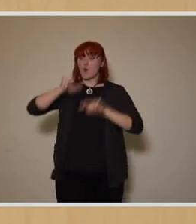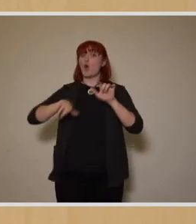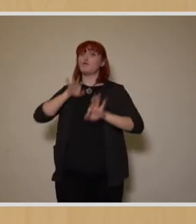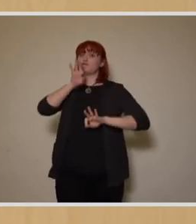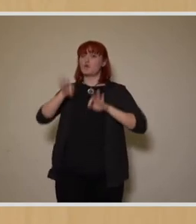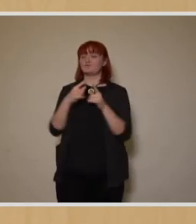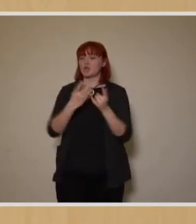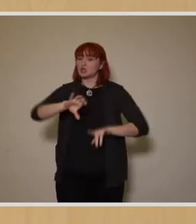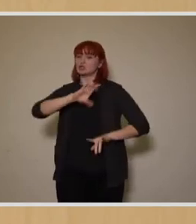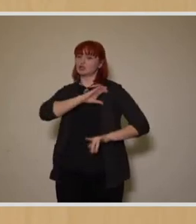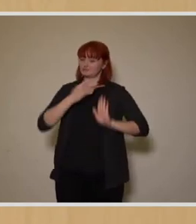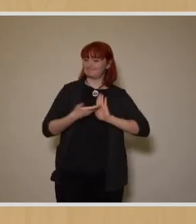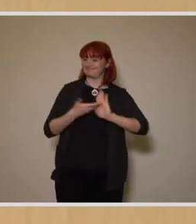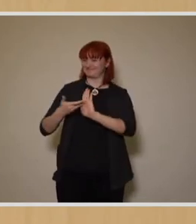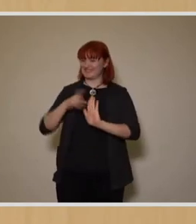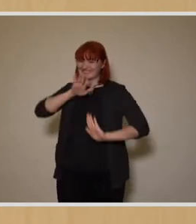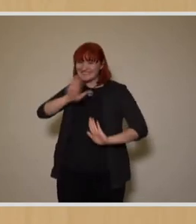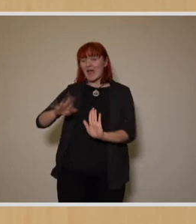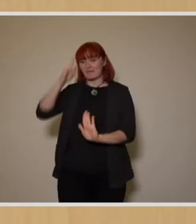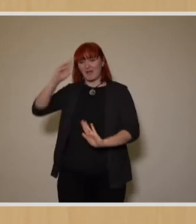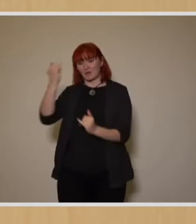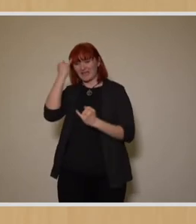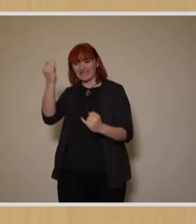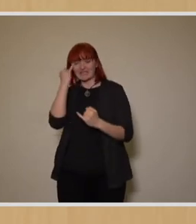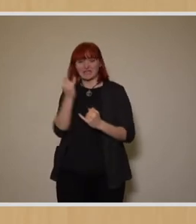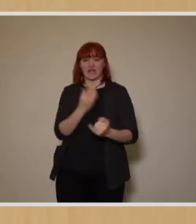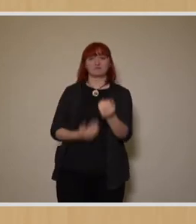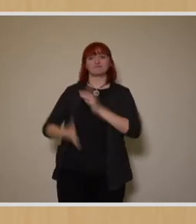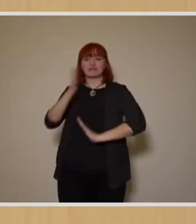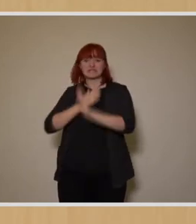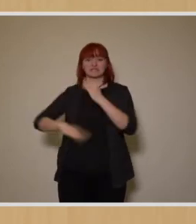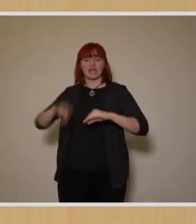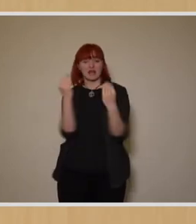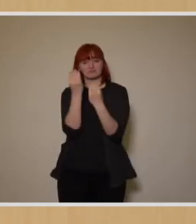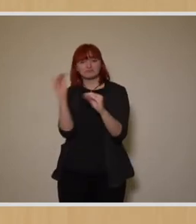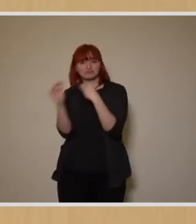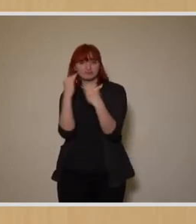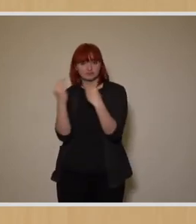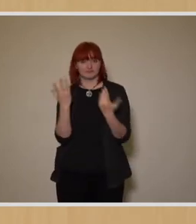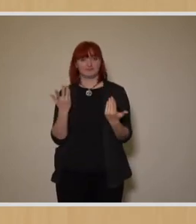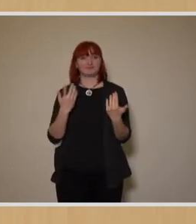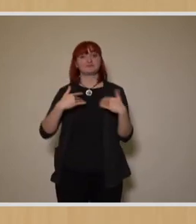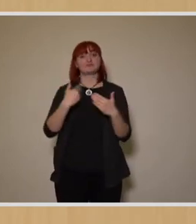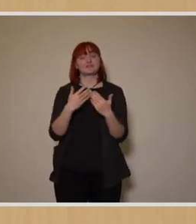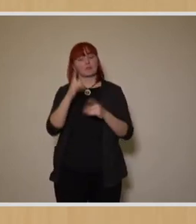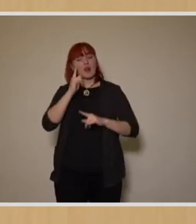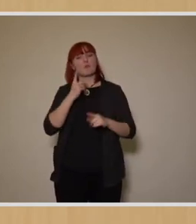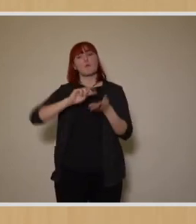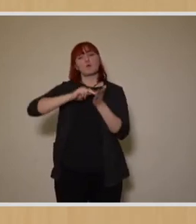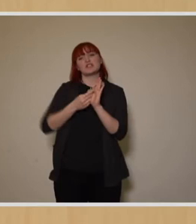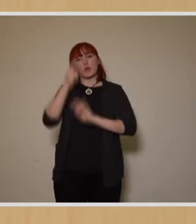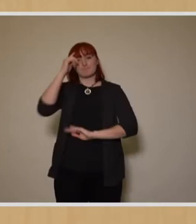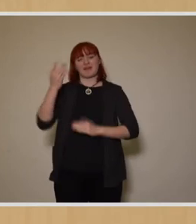aufzuzeigen, aktiv ihre Anliegen und Ideen äußern. Denn wir glauben durchaus, dass sich politische Meinungsbildung